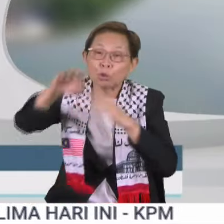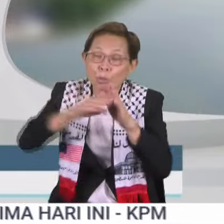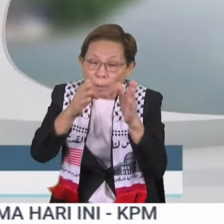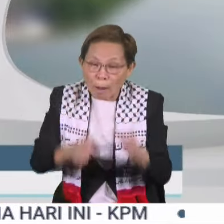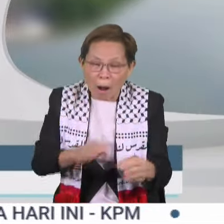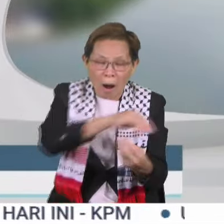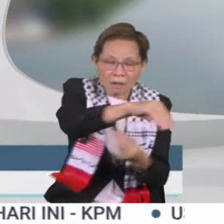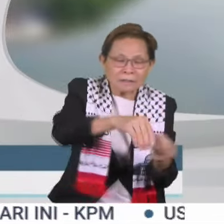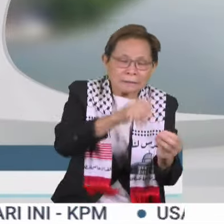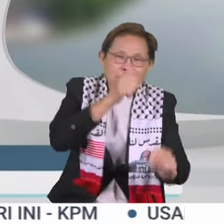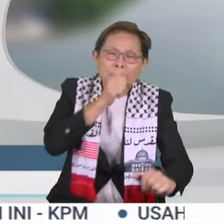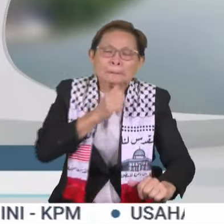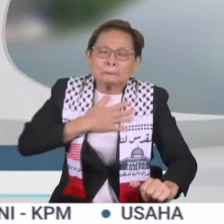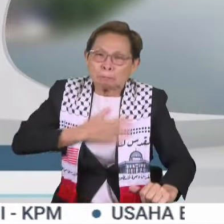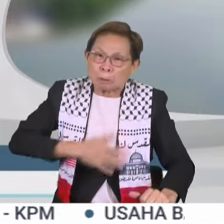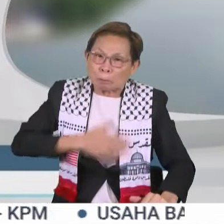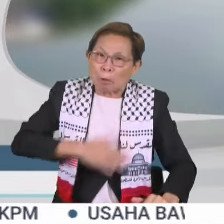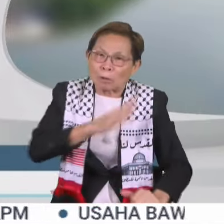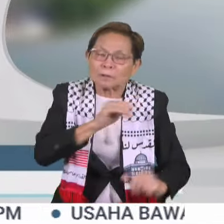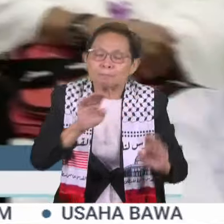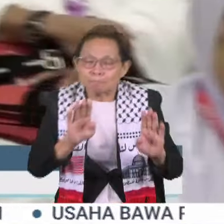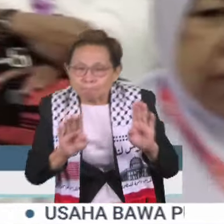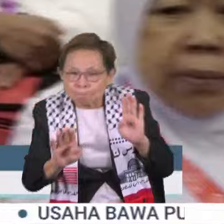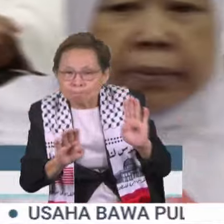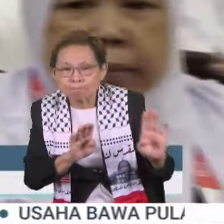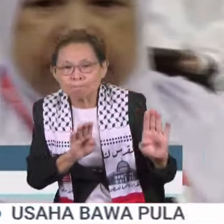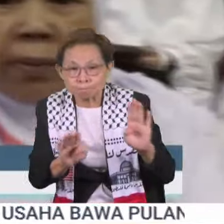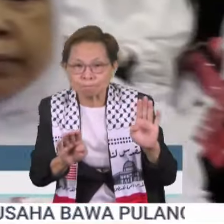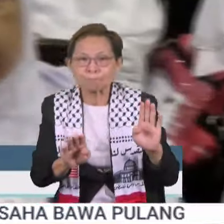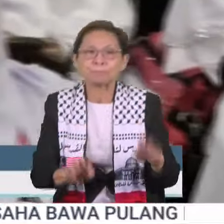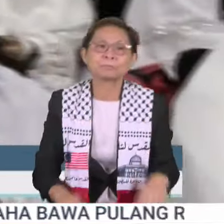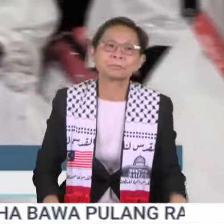jemaah bersabar dan bertoleransi.